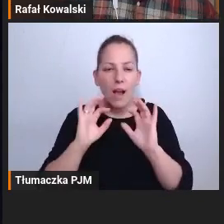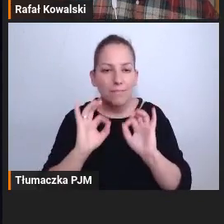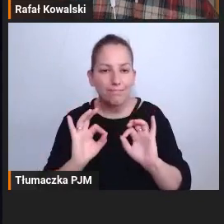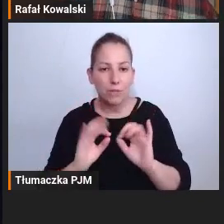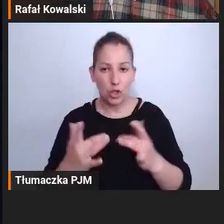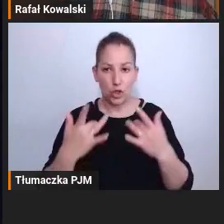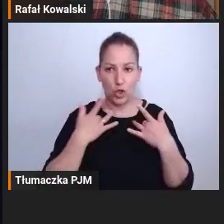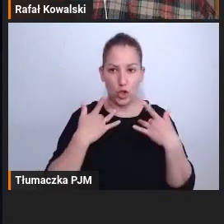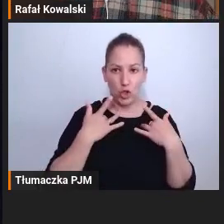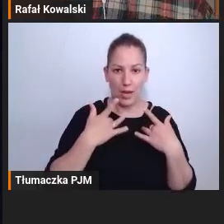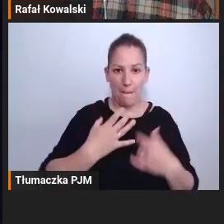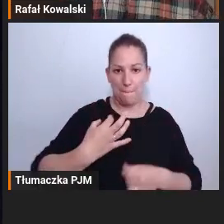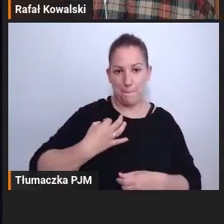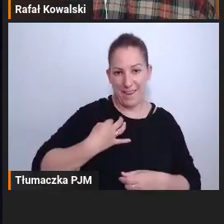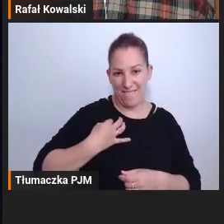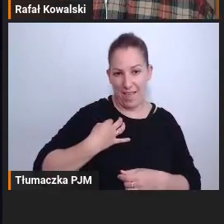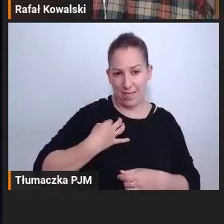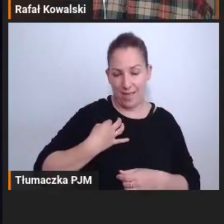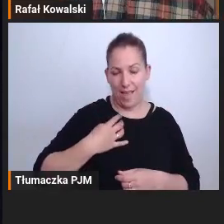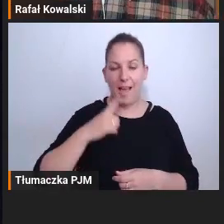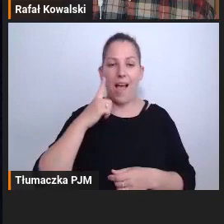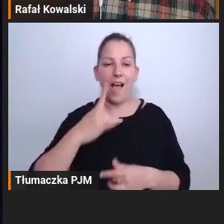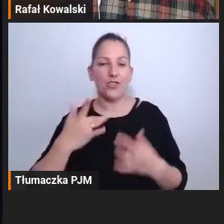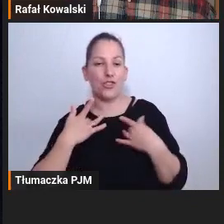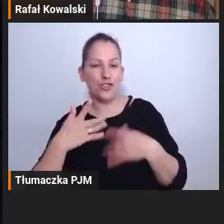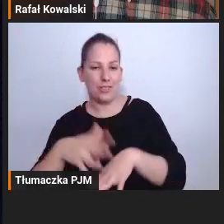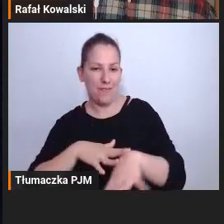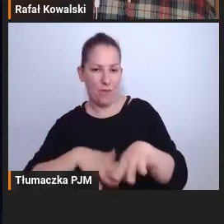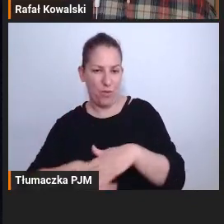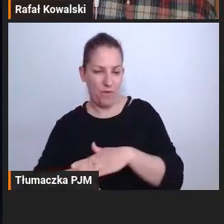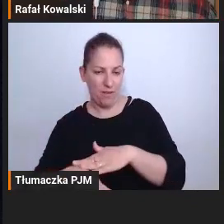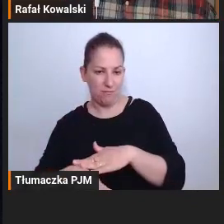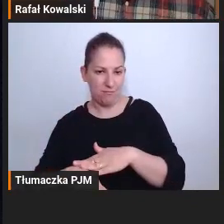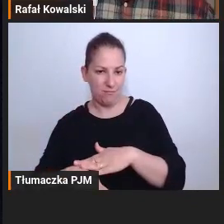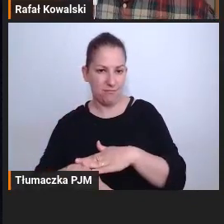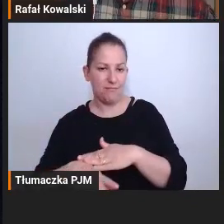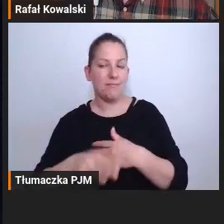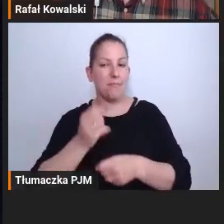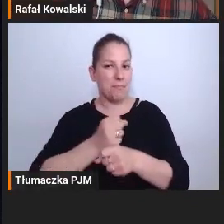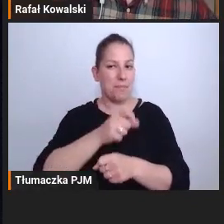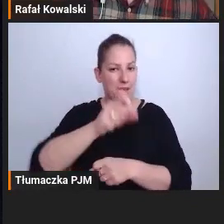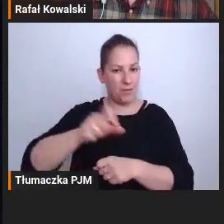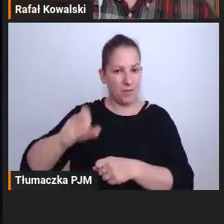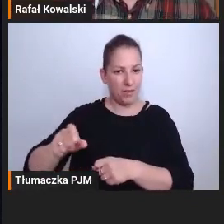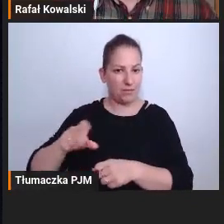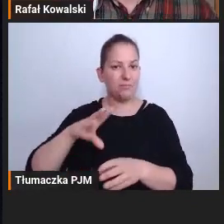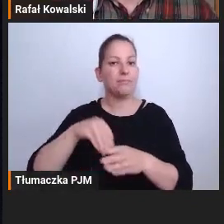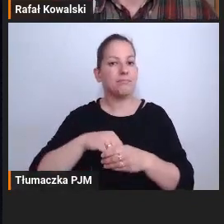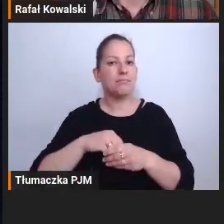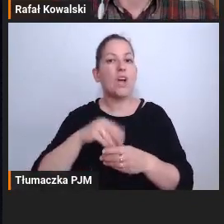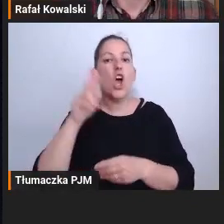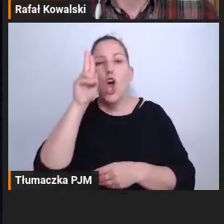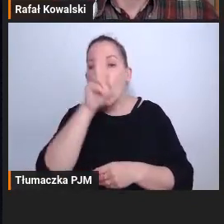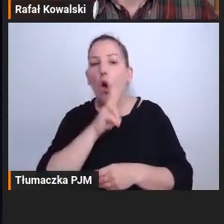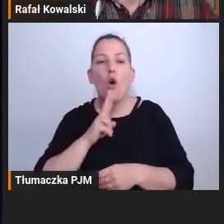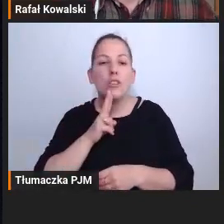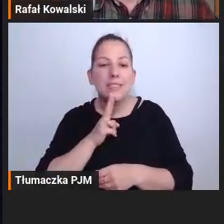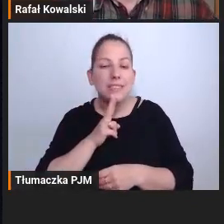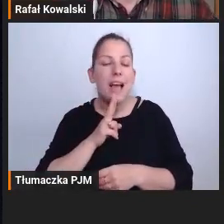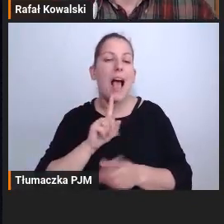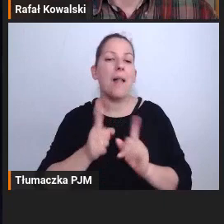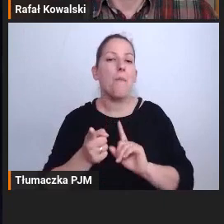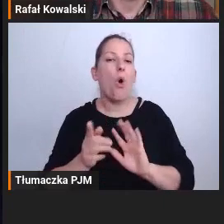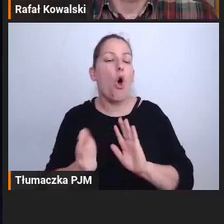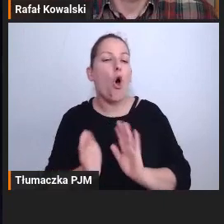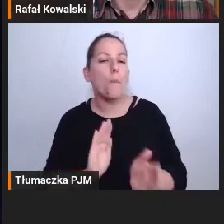życiem prywatnym a życiem zawodowym pracowników, którzy są rodzicami bądź też